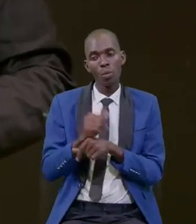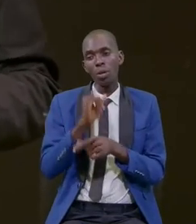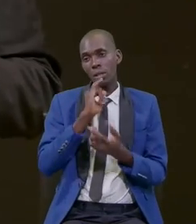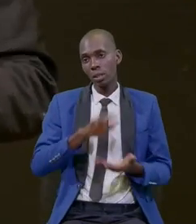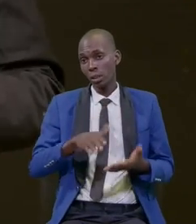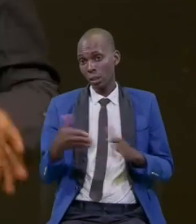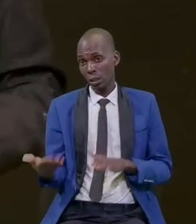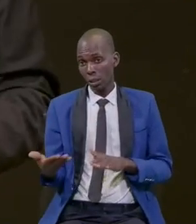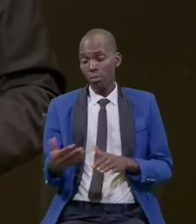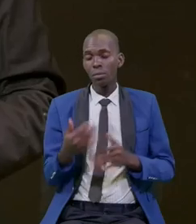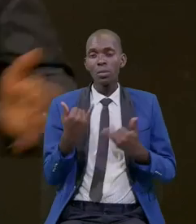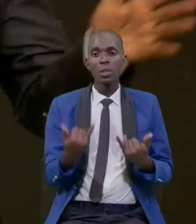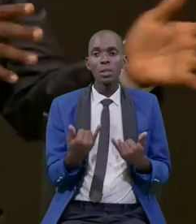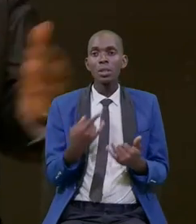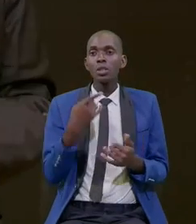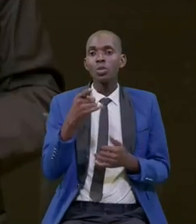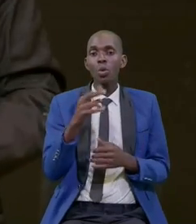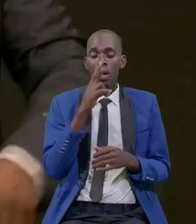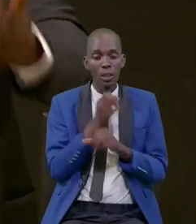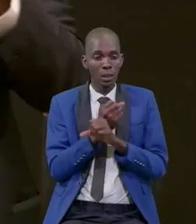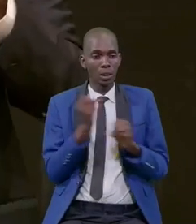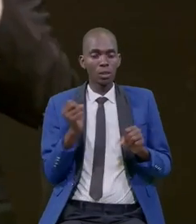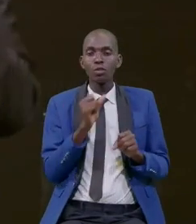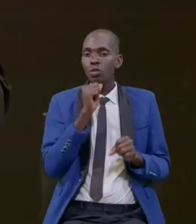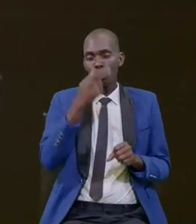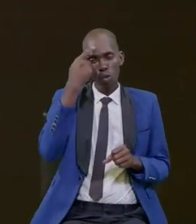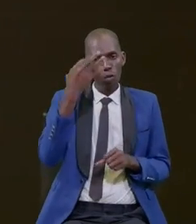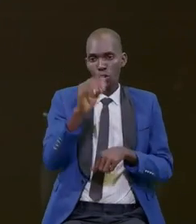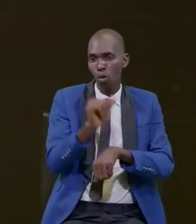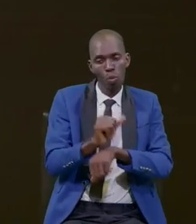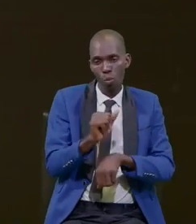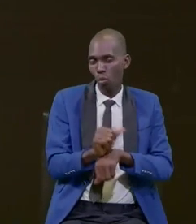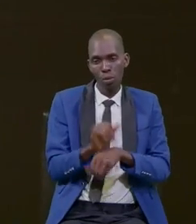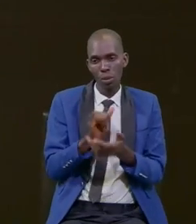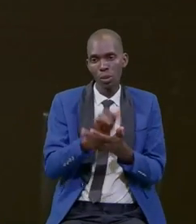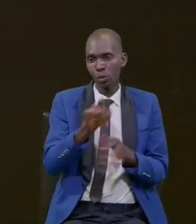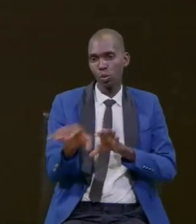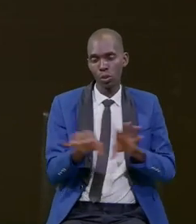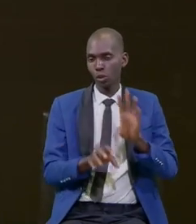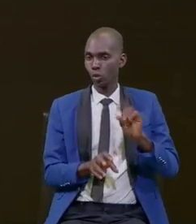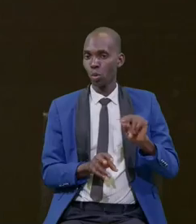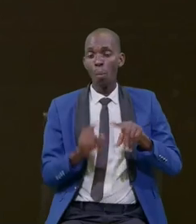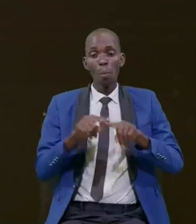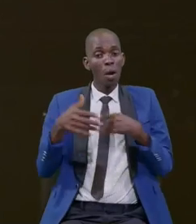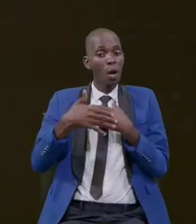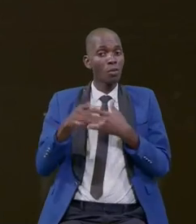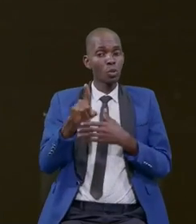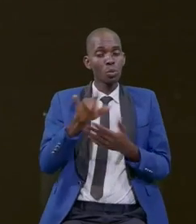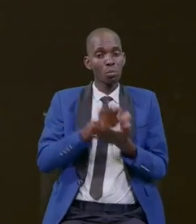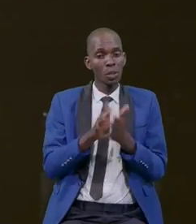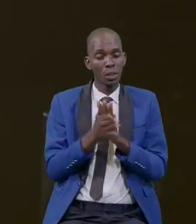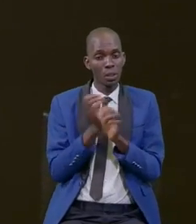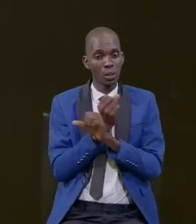êtes sauvés, pas par ce que vous avez fait avant le salut, mais après que vous êtes sauvés